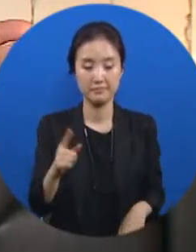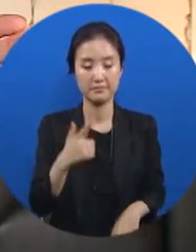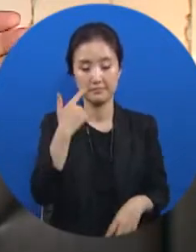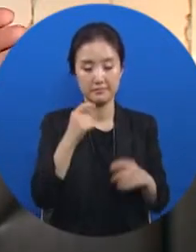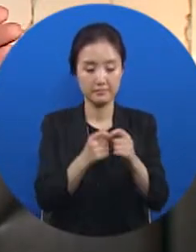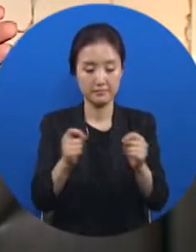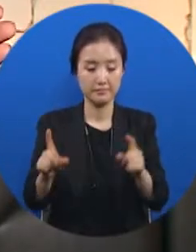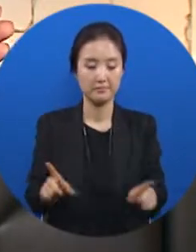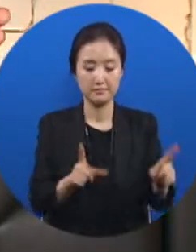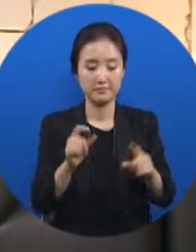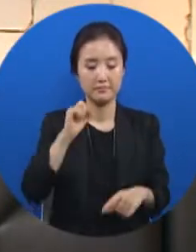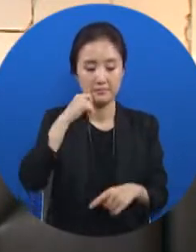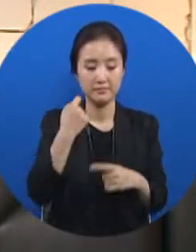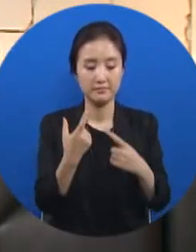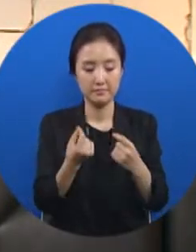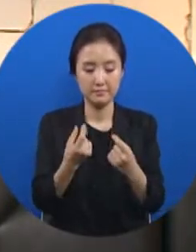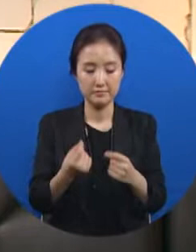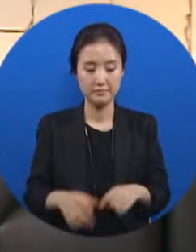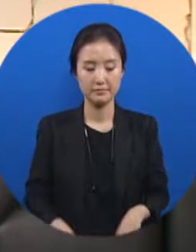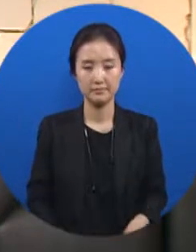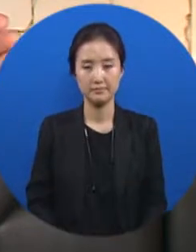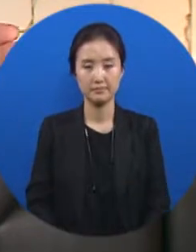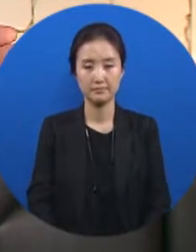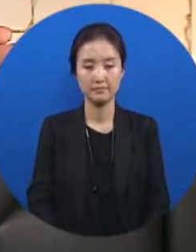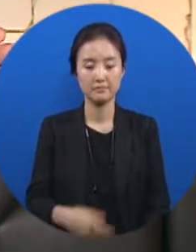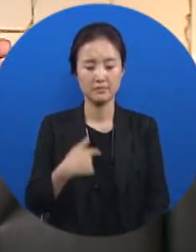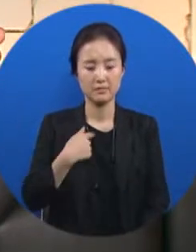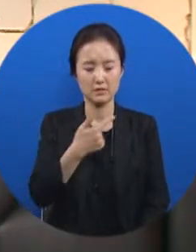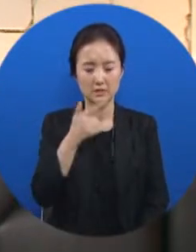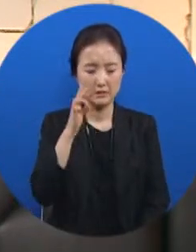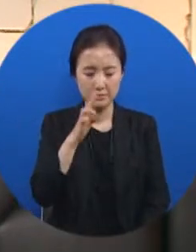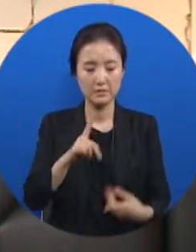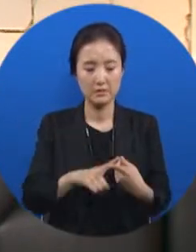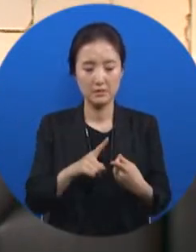같다. 너무너무 심하다. 너 알고 있었냐?